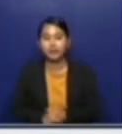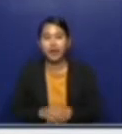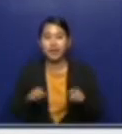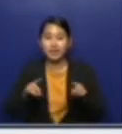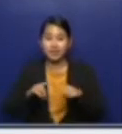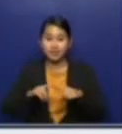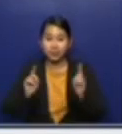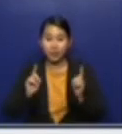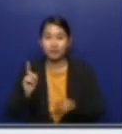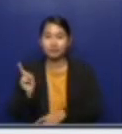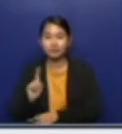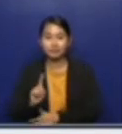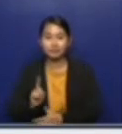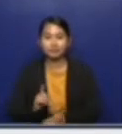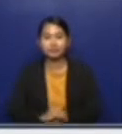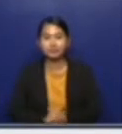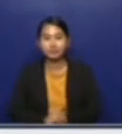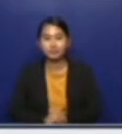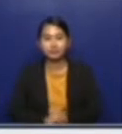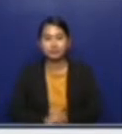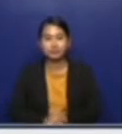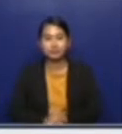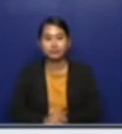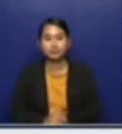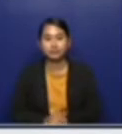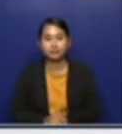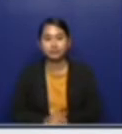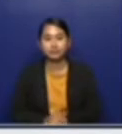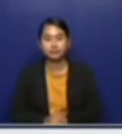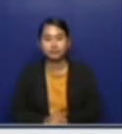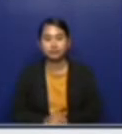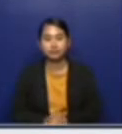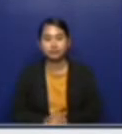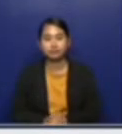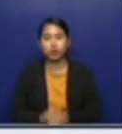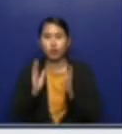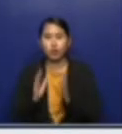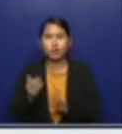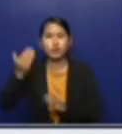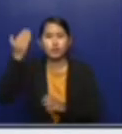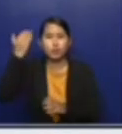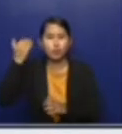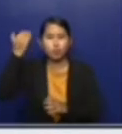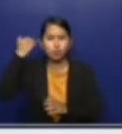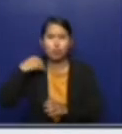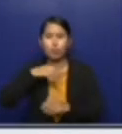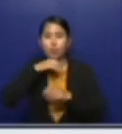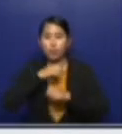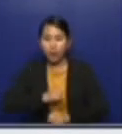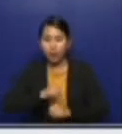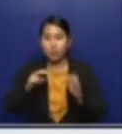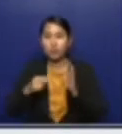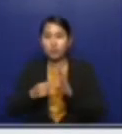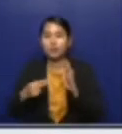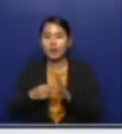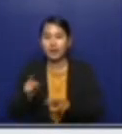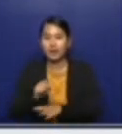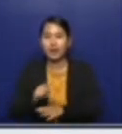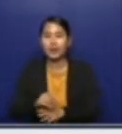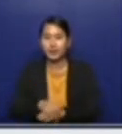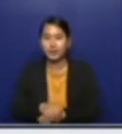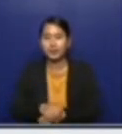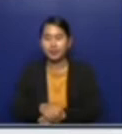านคนรุ่นเก่าเนี่ยมันหมดสภาพไปหมดอายุไขแล้วก็ตายไ